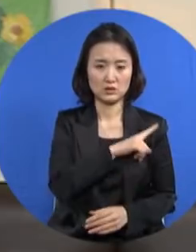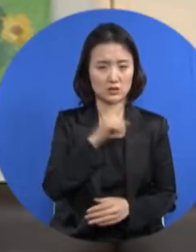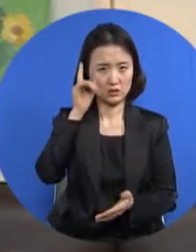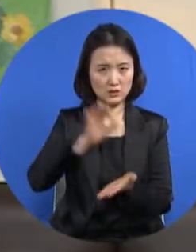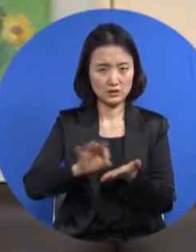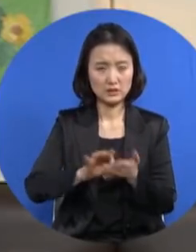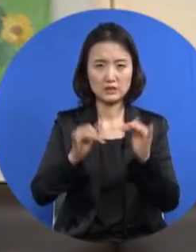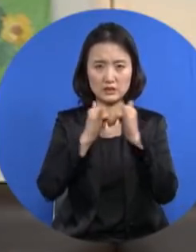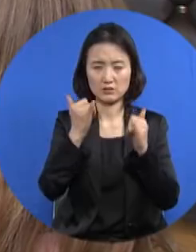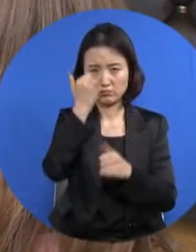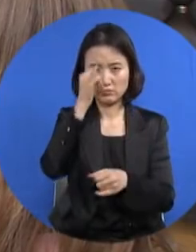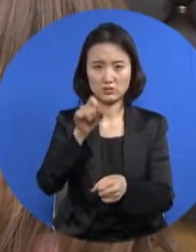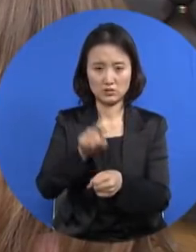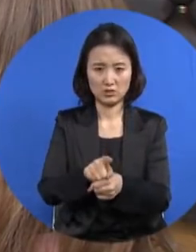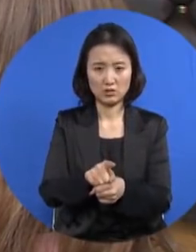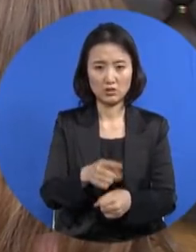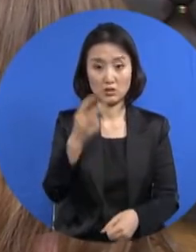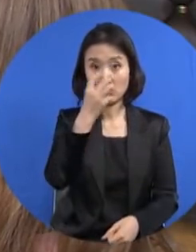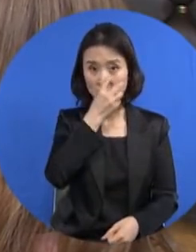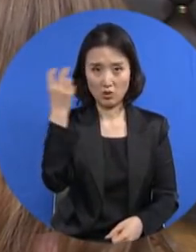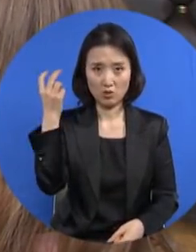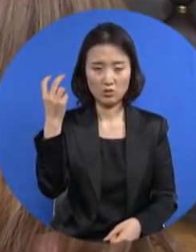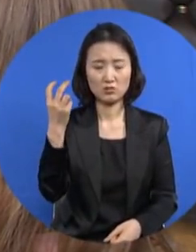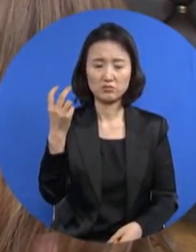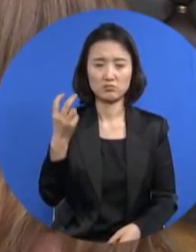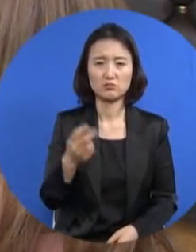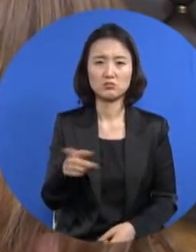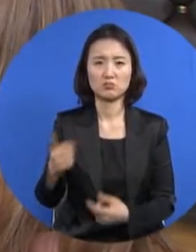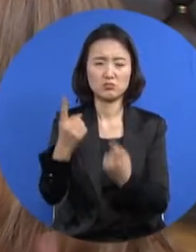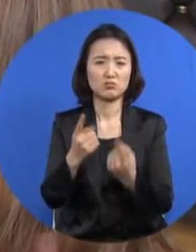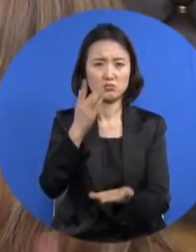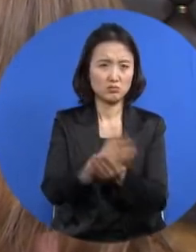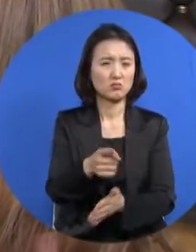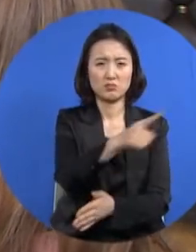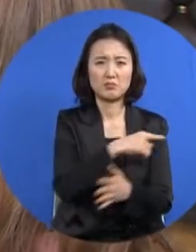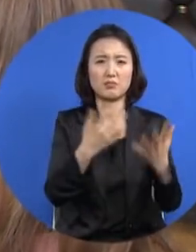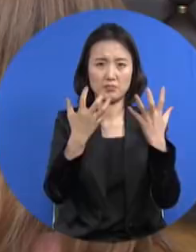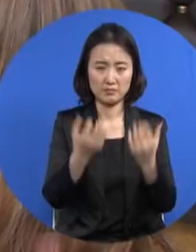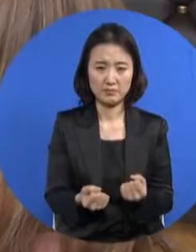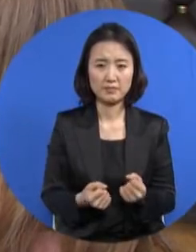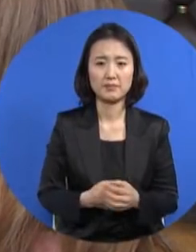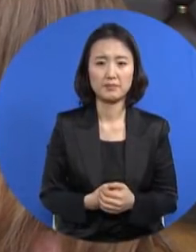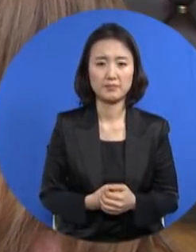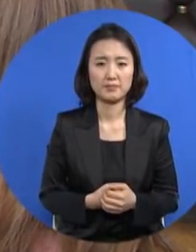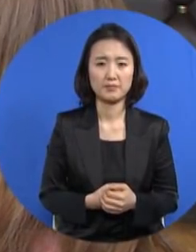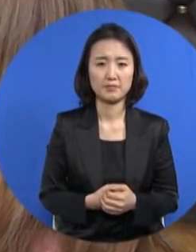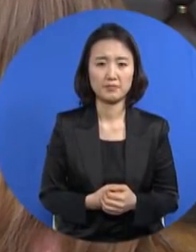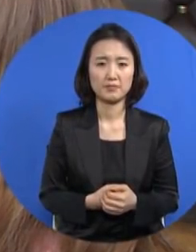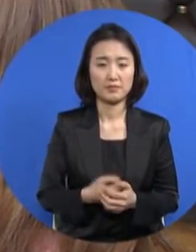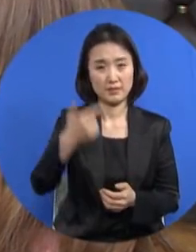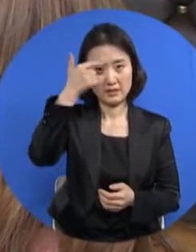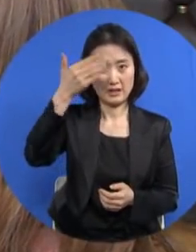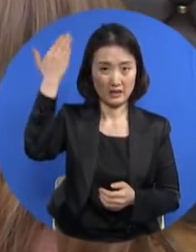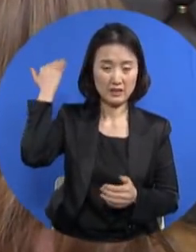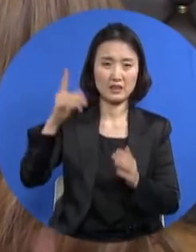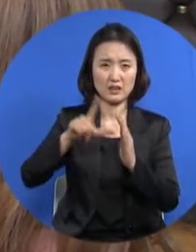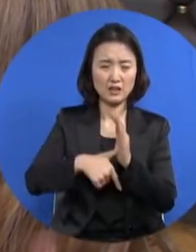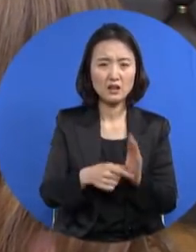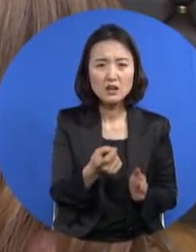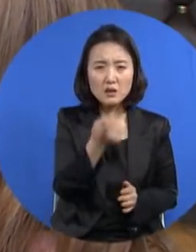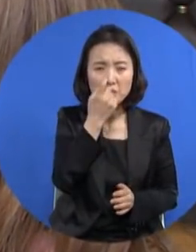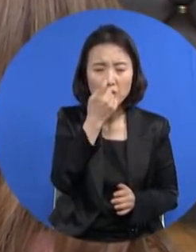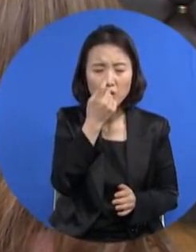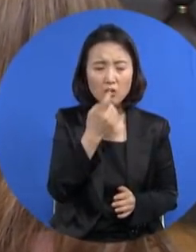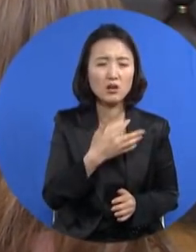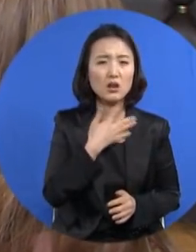인성. 그러니까 똑똑하고 이런 사람 인재는 얼마든지 있어요. 네. 옛날이나 뭐 그 많이 배우지 못하고